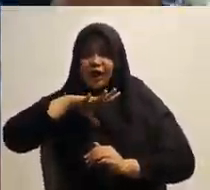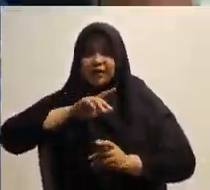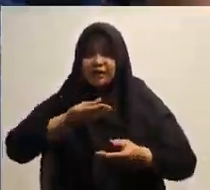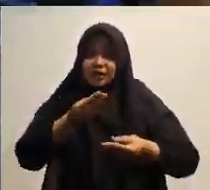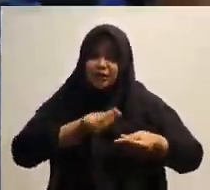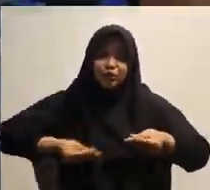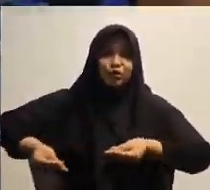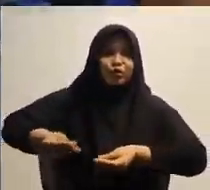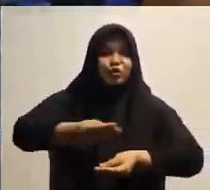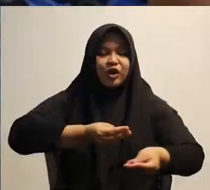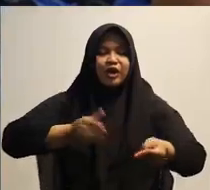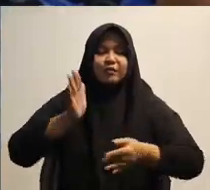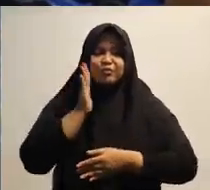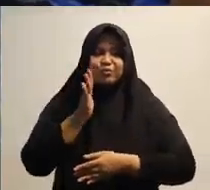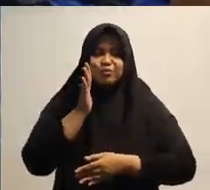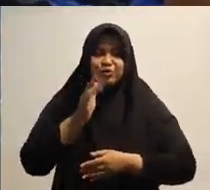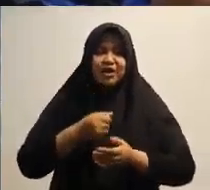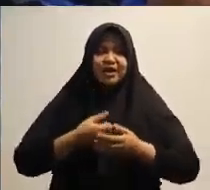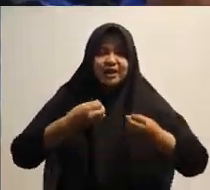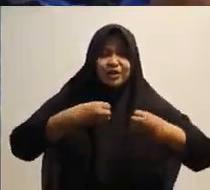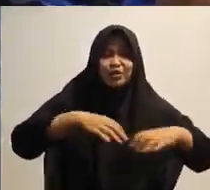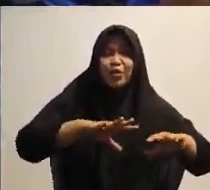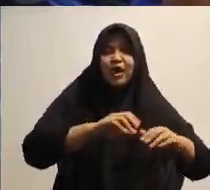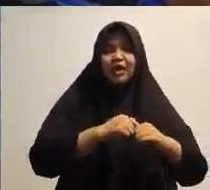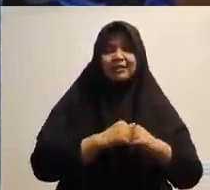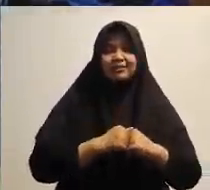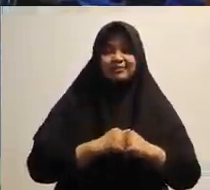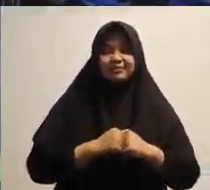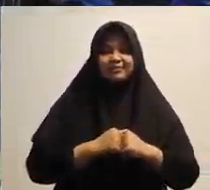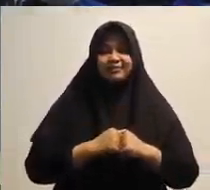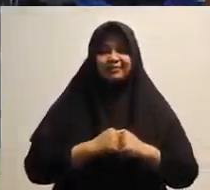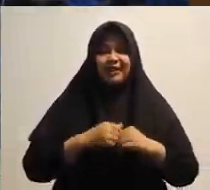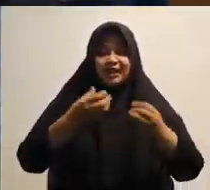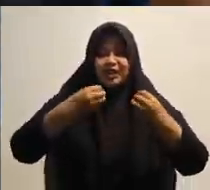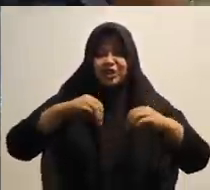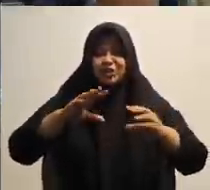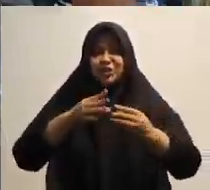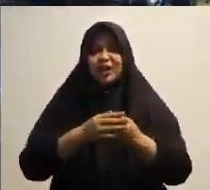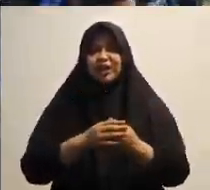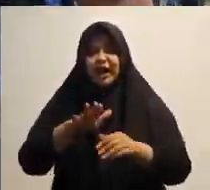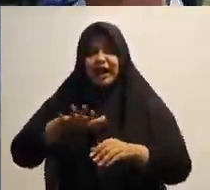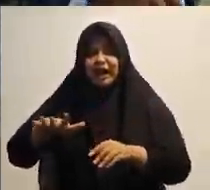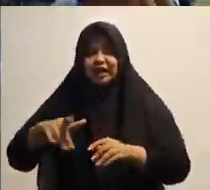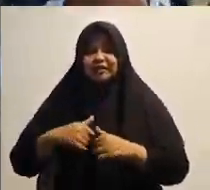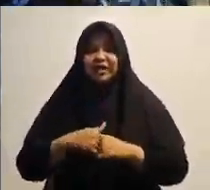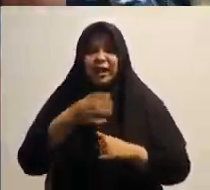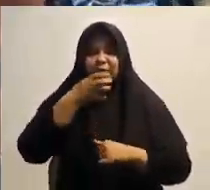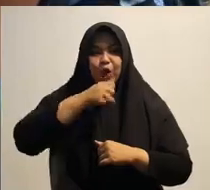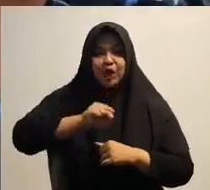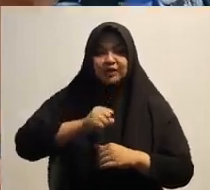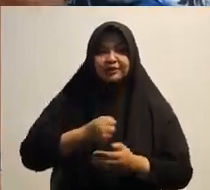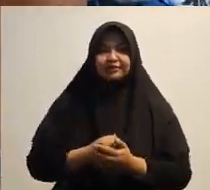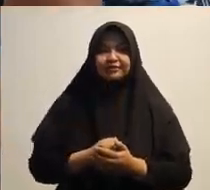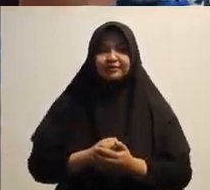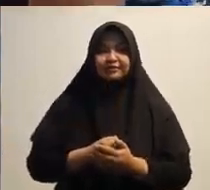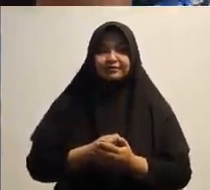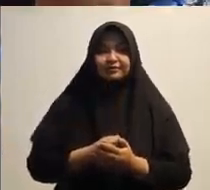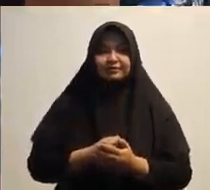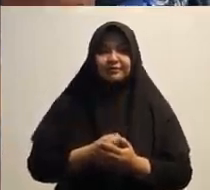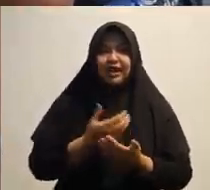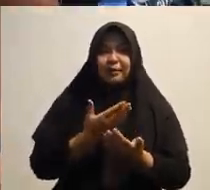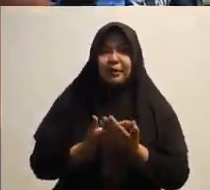Nah, kan yang kita ambilkan kita jual nanti dari turunannya itu. Perbedaan ternak sebelum